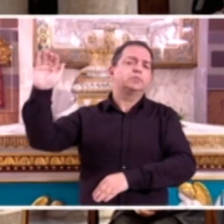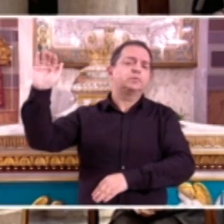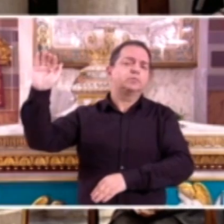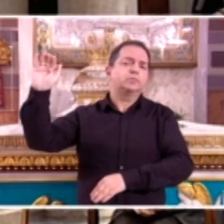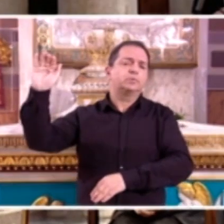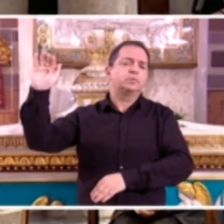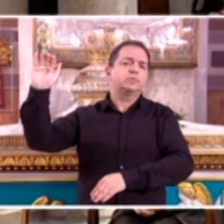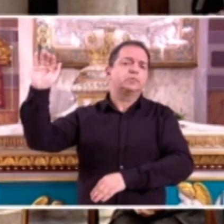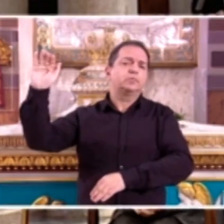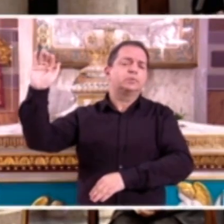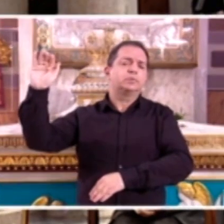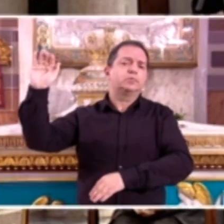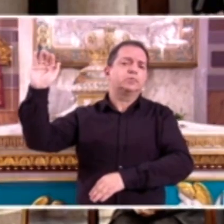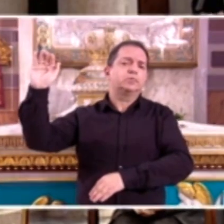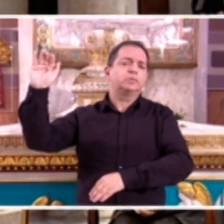Κυρίου